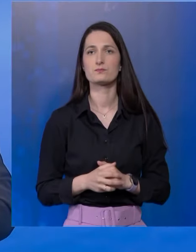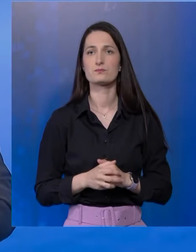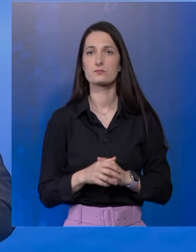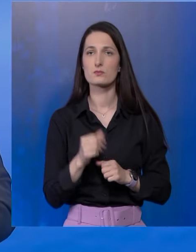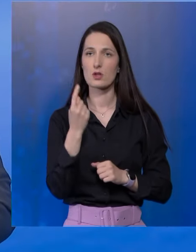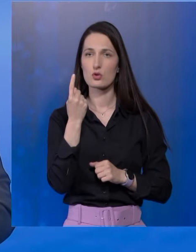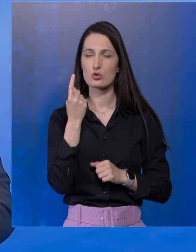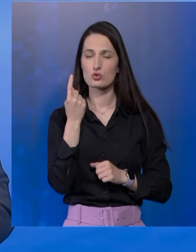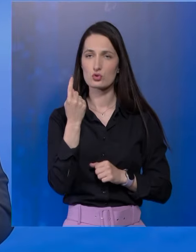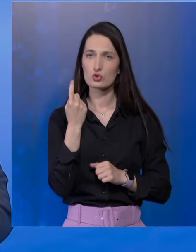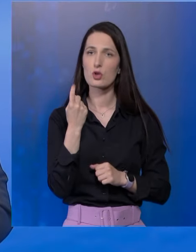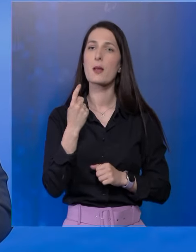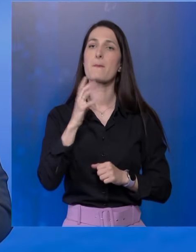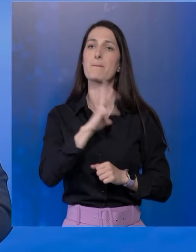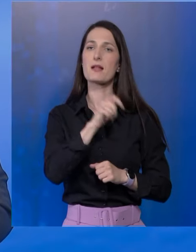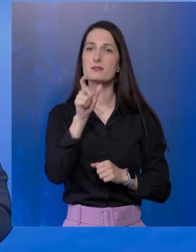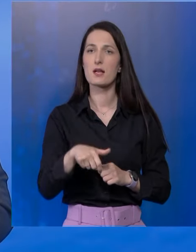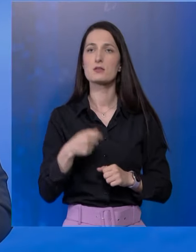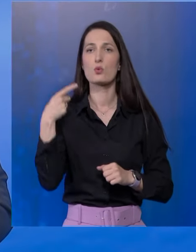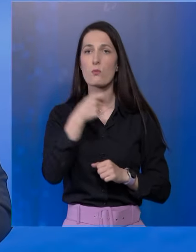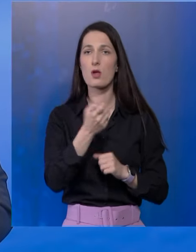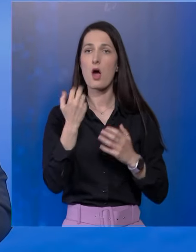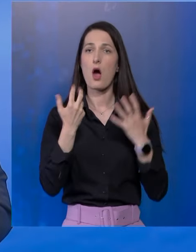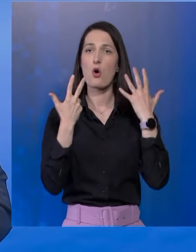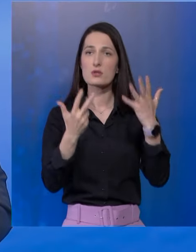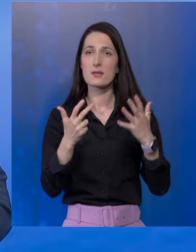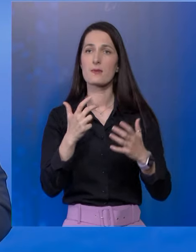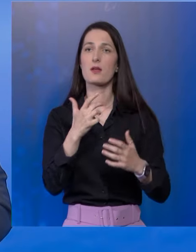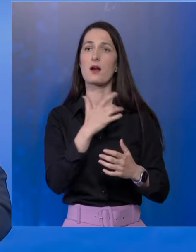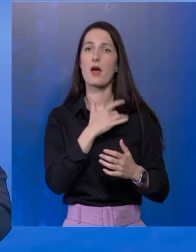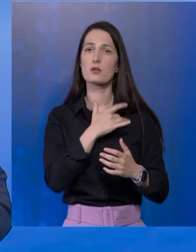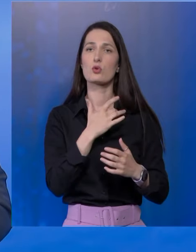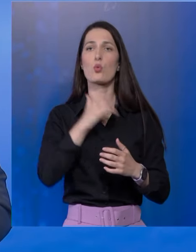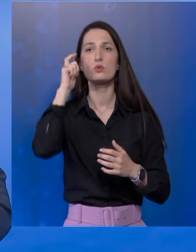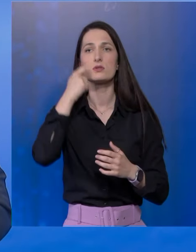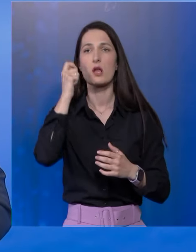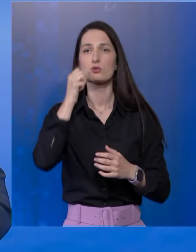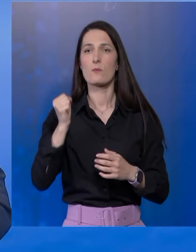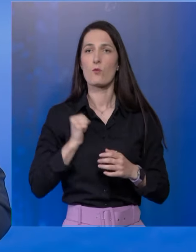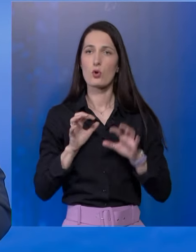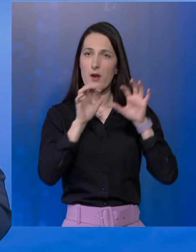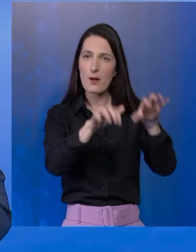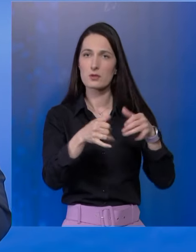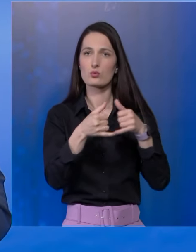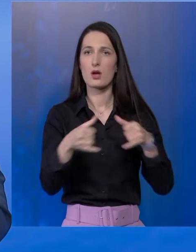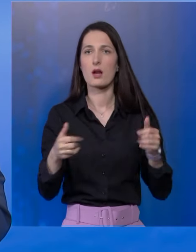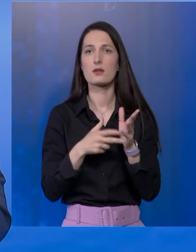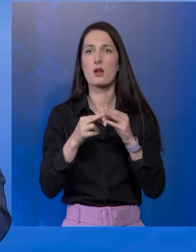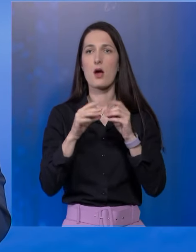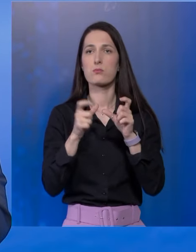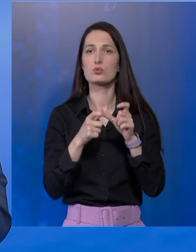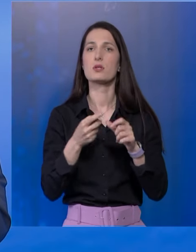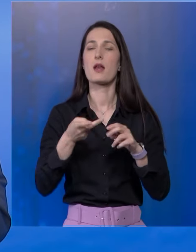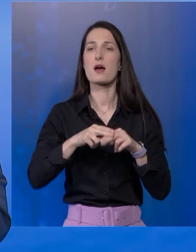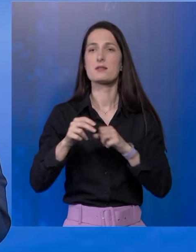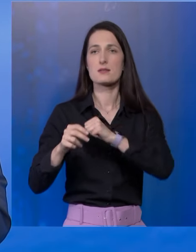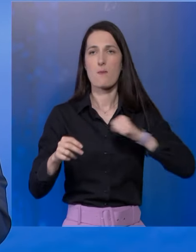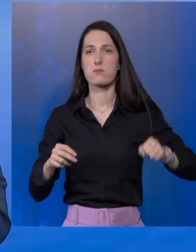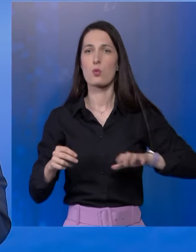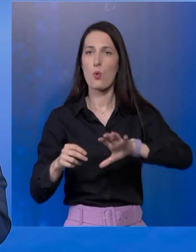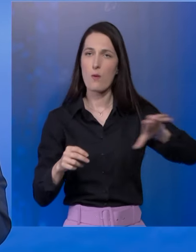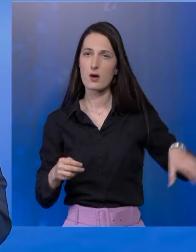Još jedan Palestinac je ubijen, a 8 je ranjeno u izraelskom vojnom napadu na grad Nablus na zapadnoj obali, saopštilo je Palestinsko društvo